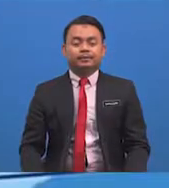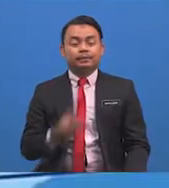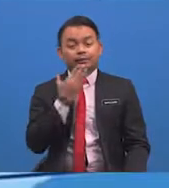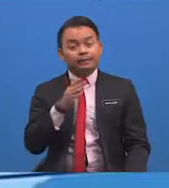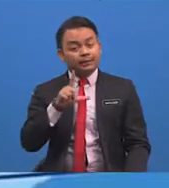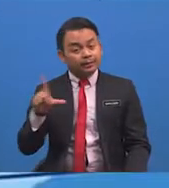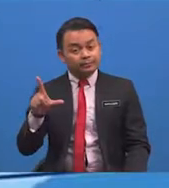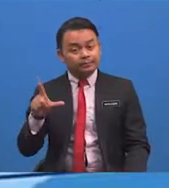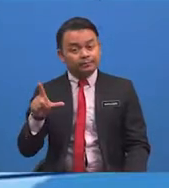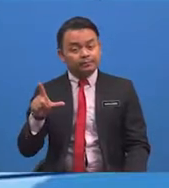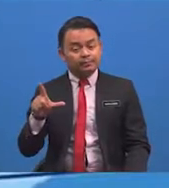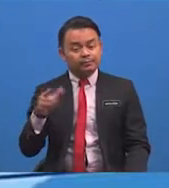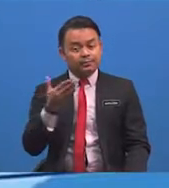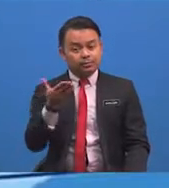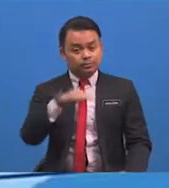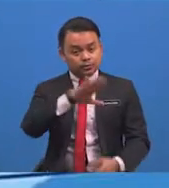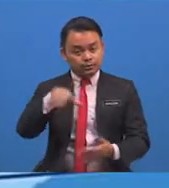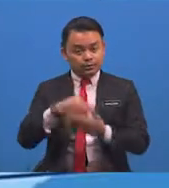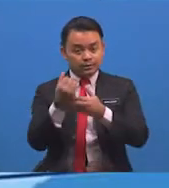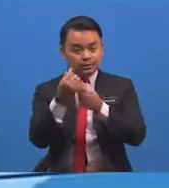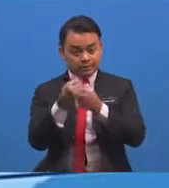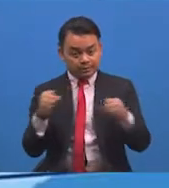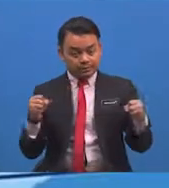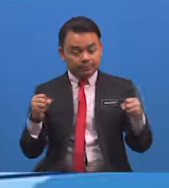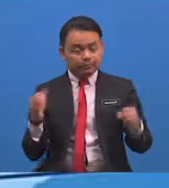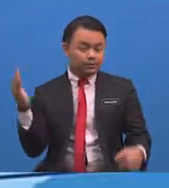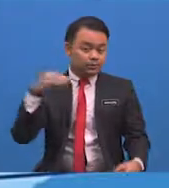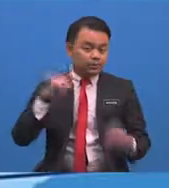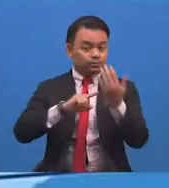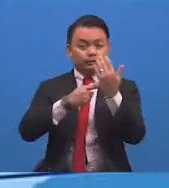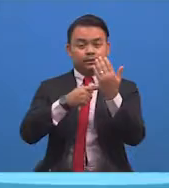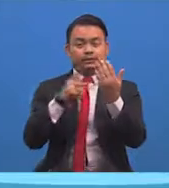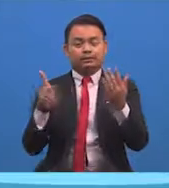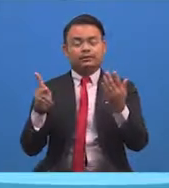Baiklah, adakah anda bersedia? Jom kita mulakan sekarang.